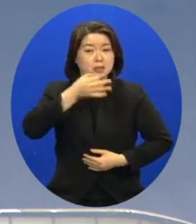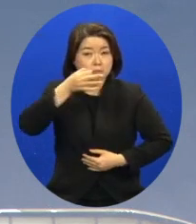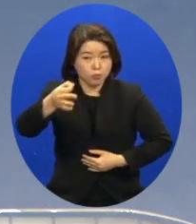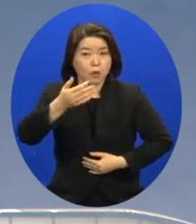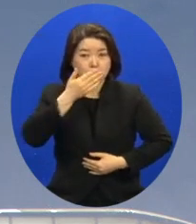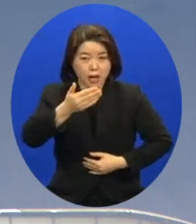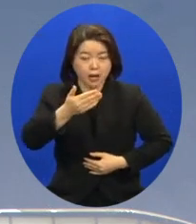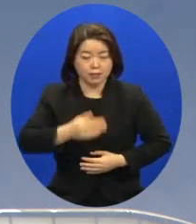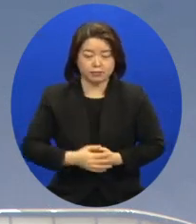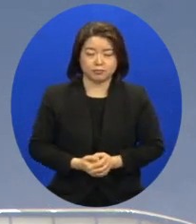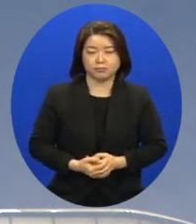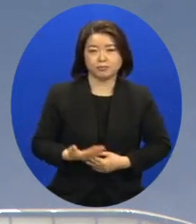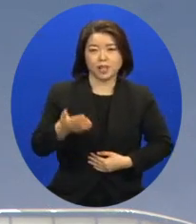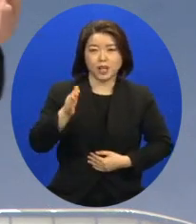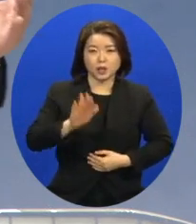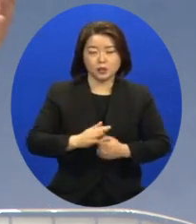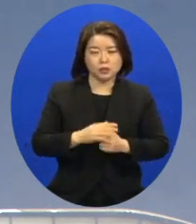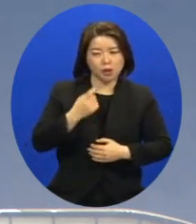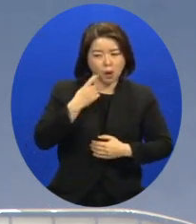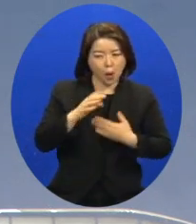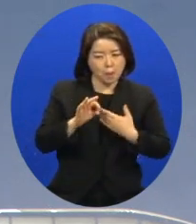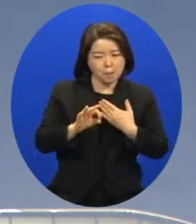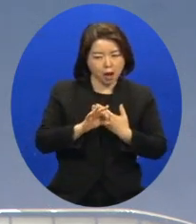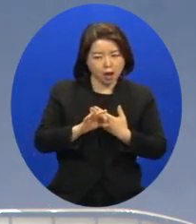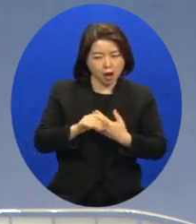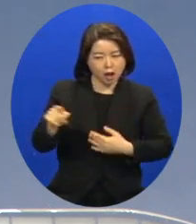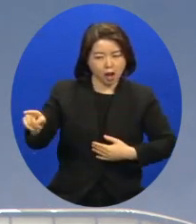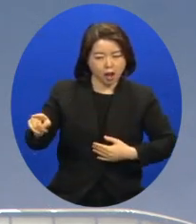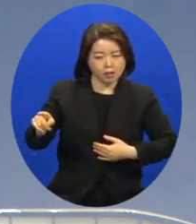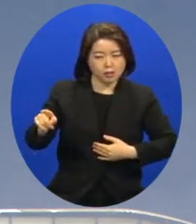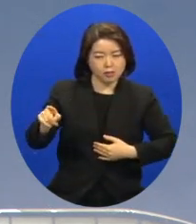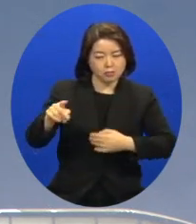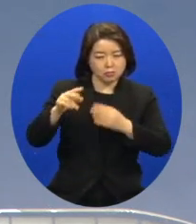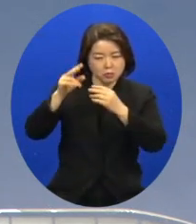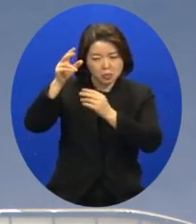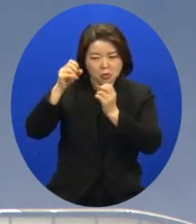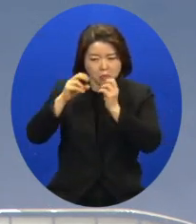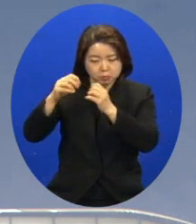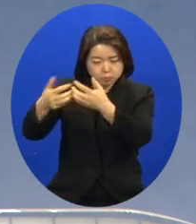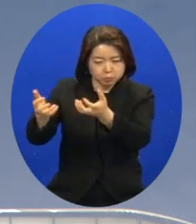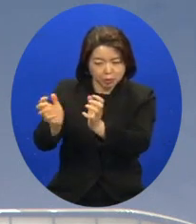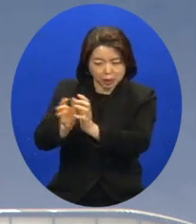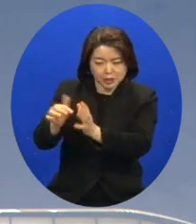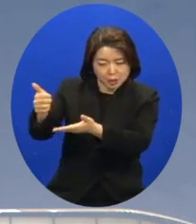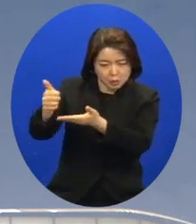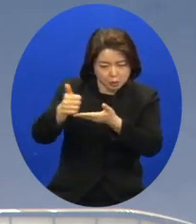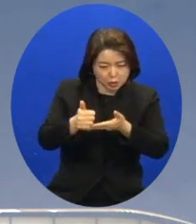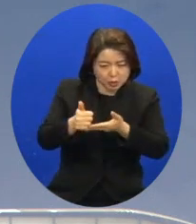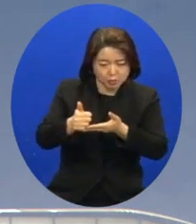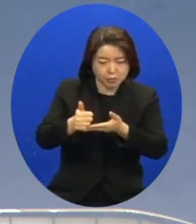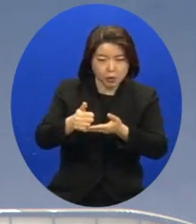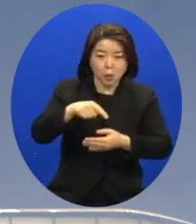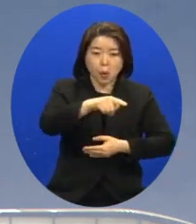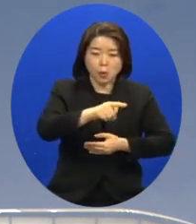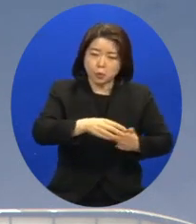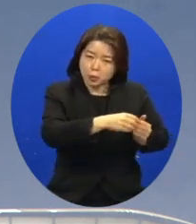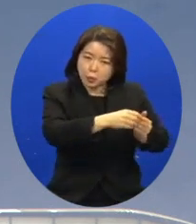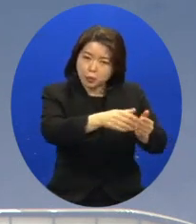그런데 만약에 이분들을 모시고 가는데 그 사람을 만나면 그래서 그들이 나를